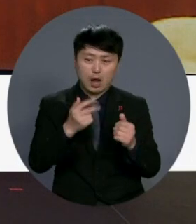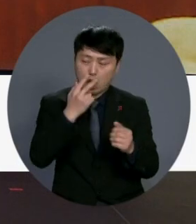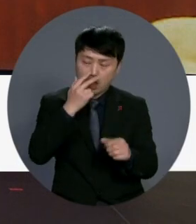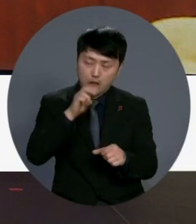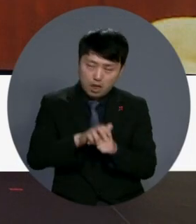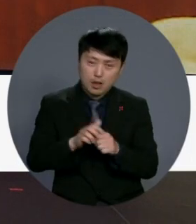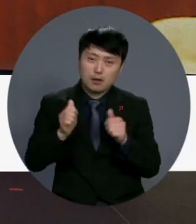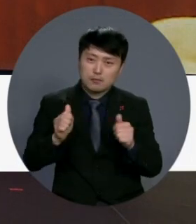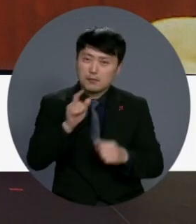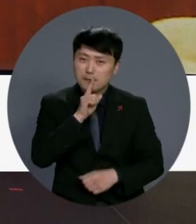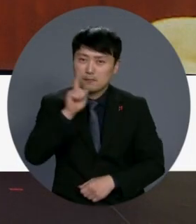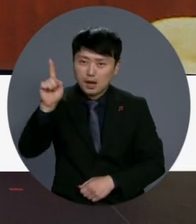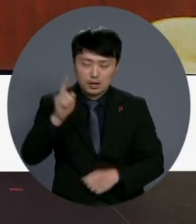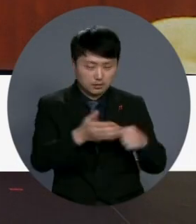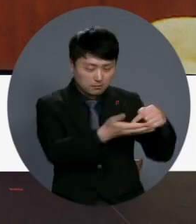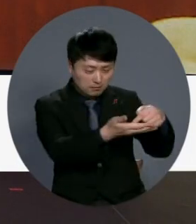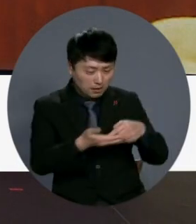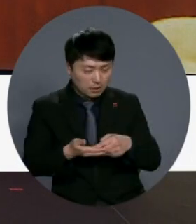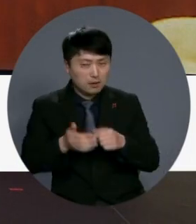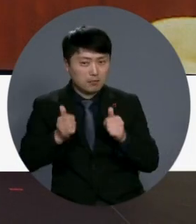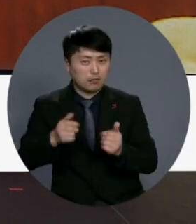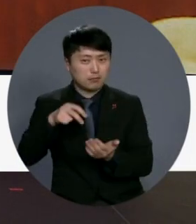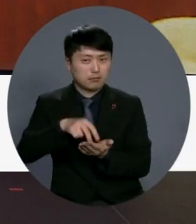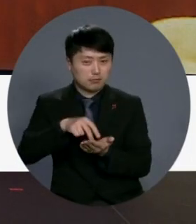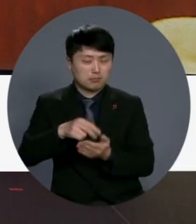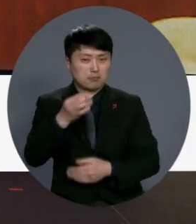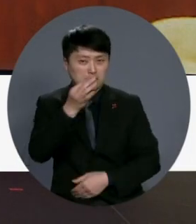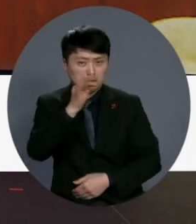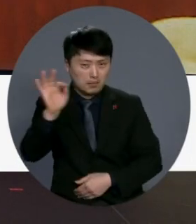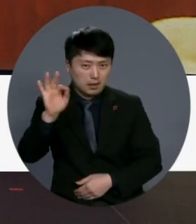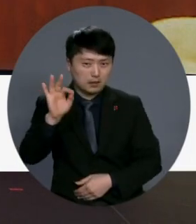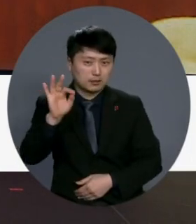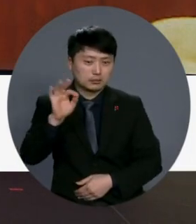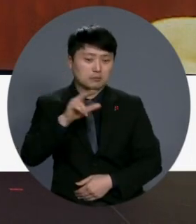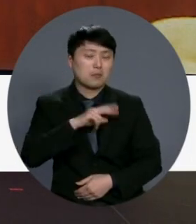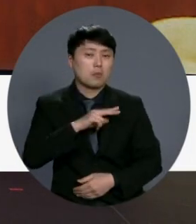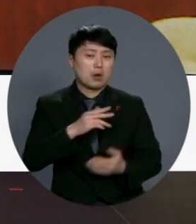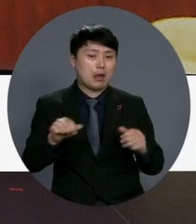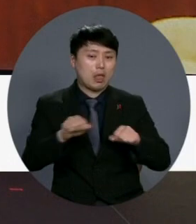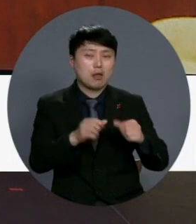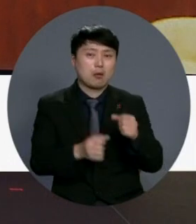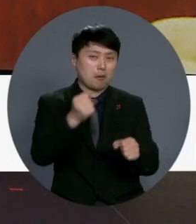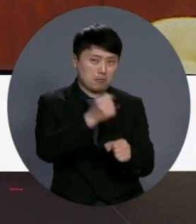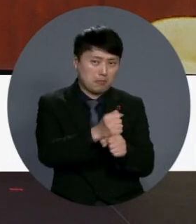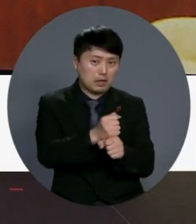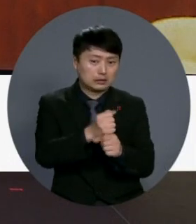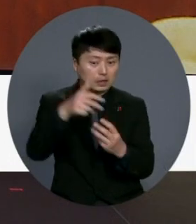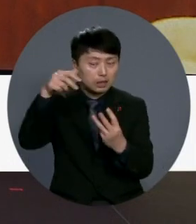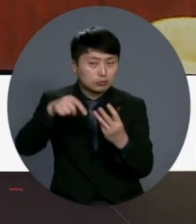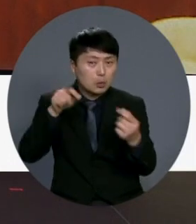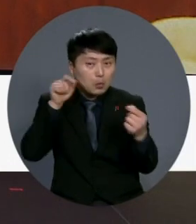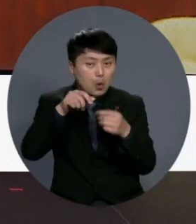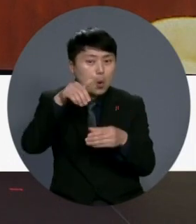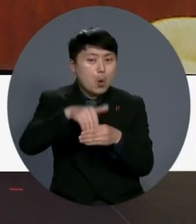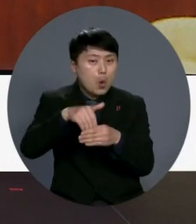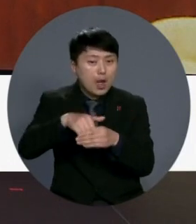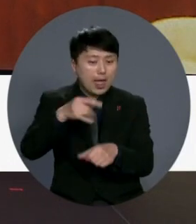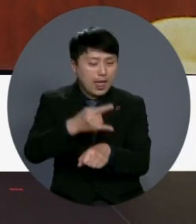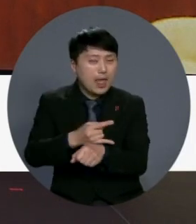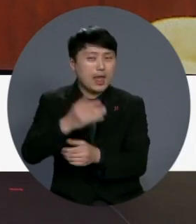신청이 받아들여지면서 의원 신분을 다시 회복한 건데요. 3주밖에 남지 않은 선거를 치러야 할지 말아야